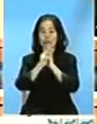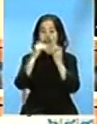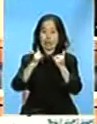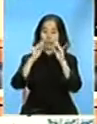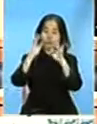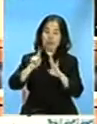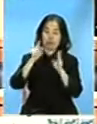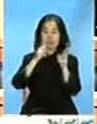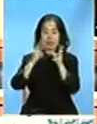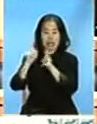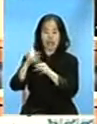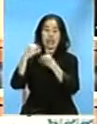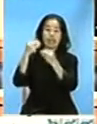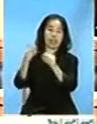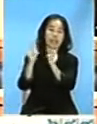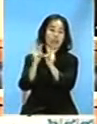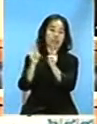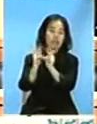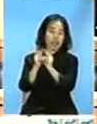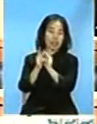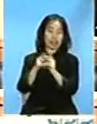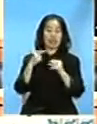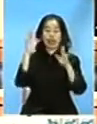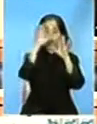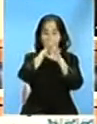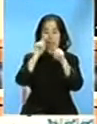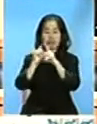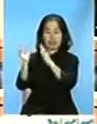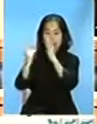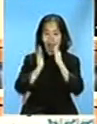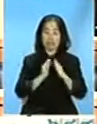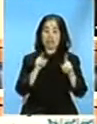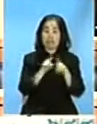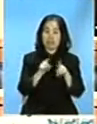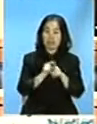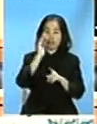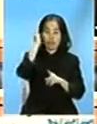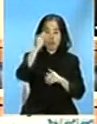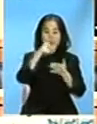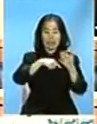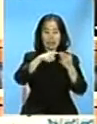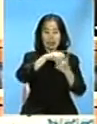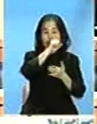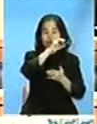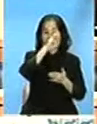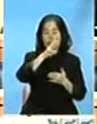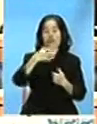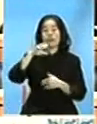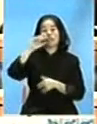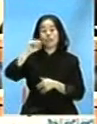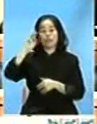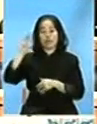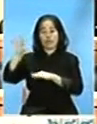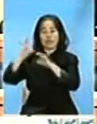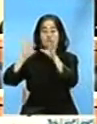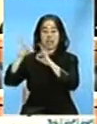ครับผมคิดว่าส่วนทั้งสมาชิกผู้ที่สมาที่มาจากการเลือกตั้งและก็มาจากการสรรหาต่างคน